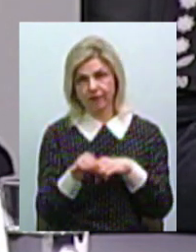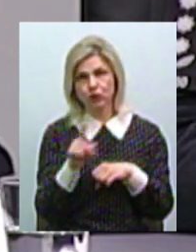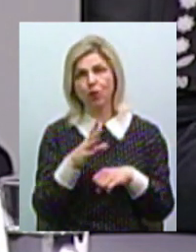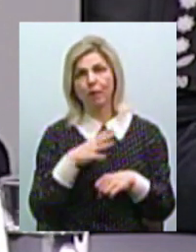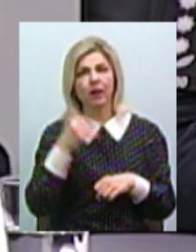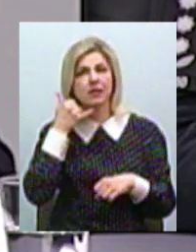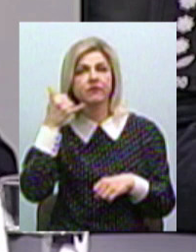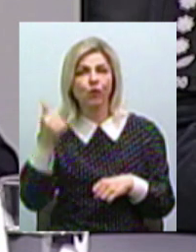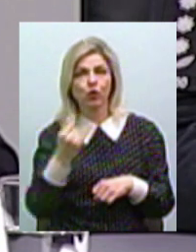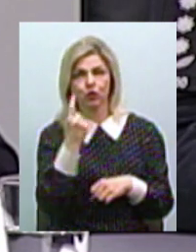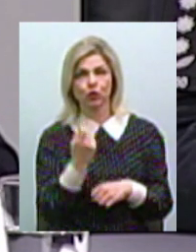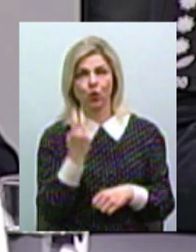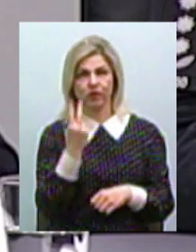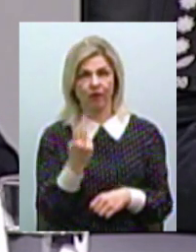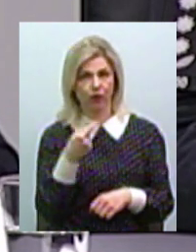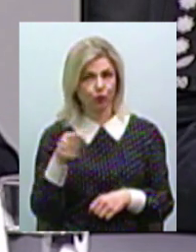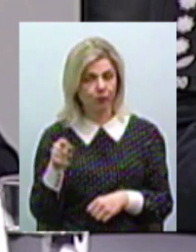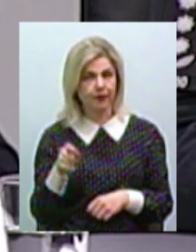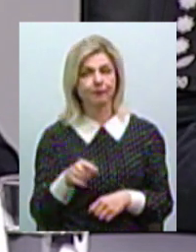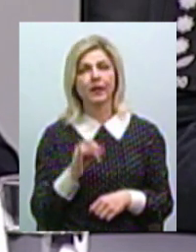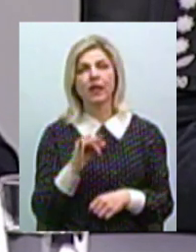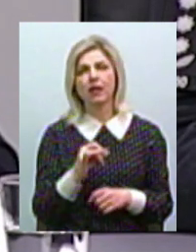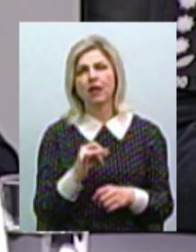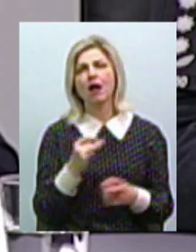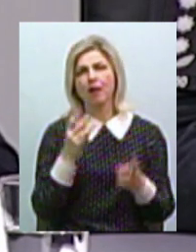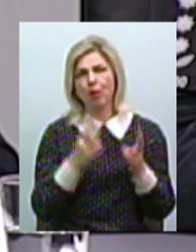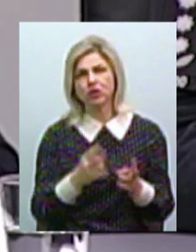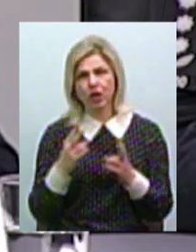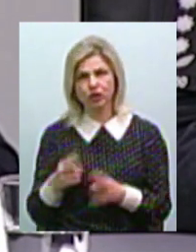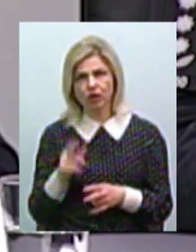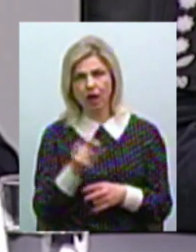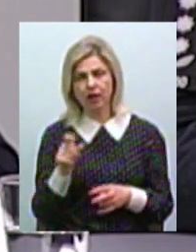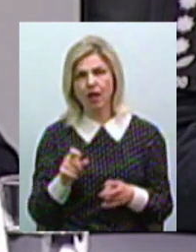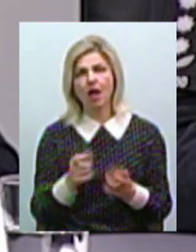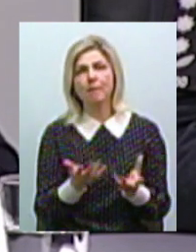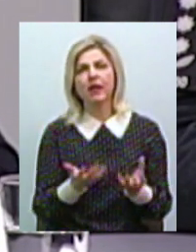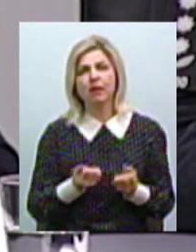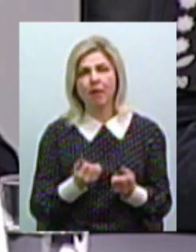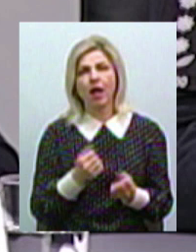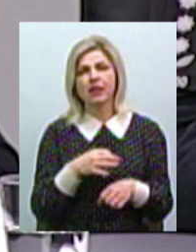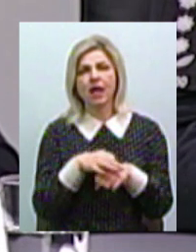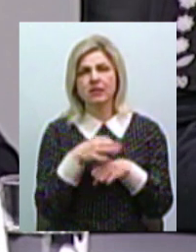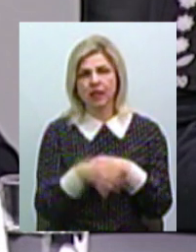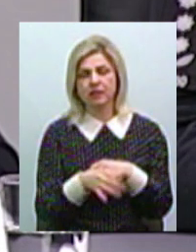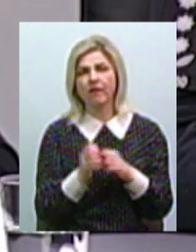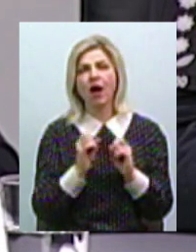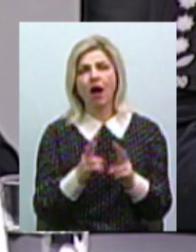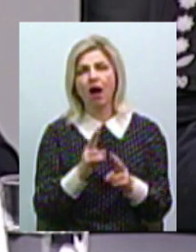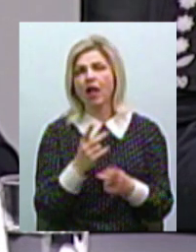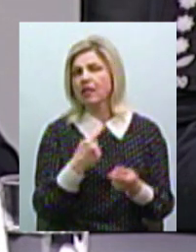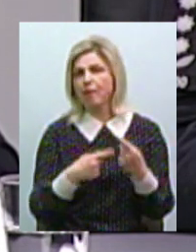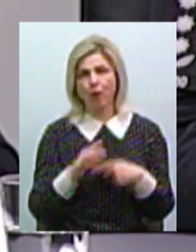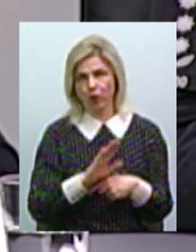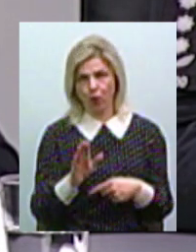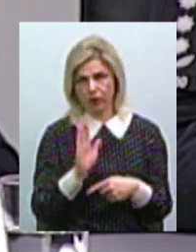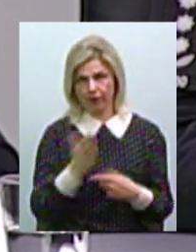ми розуміємо, що певна кількість постраждалих сприймає насильство як щось невідворотнє в житті.